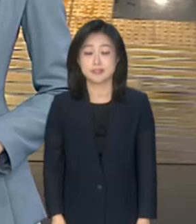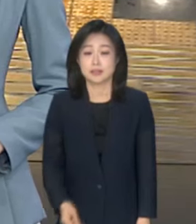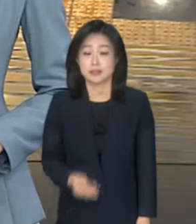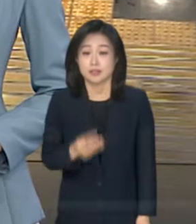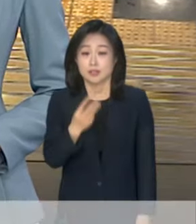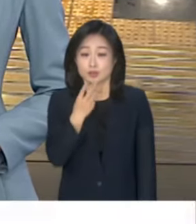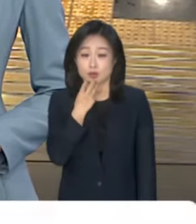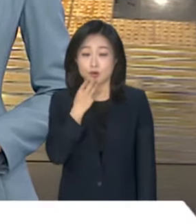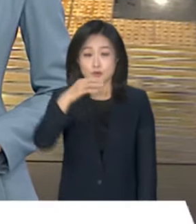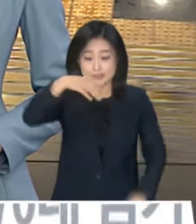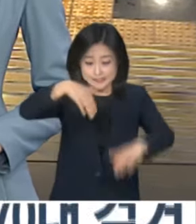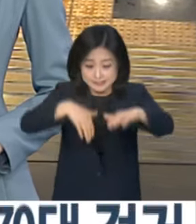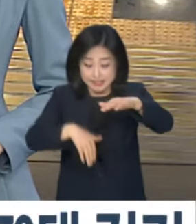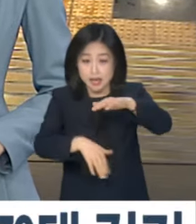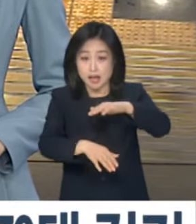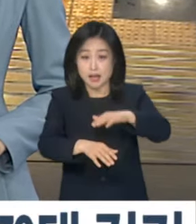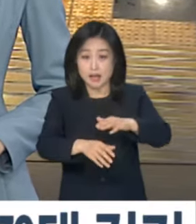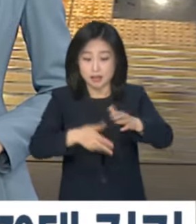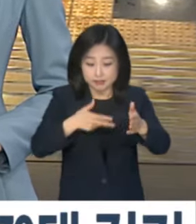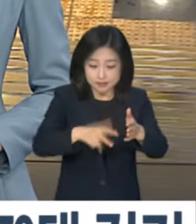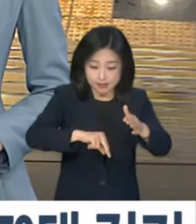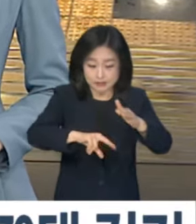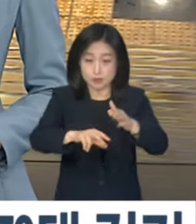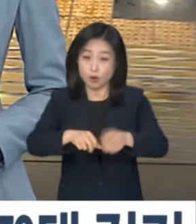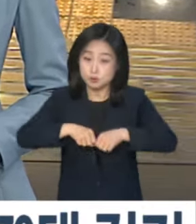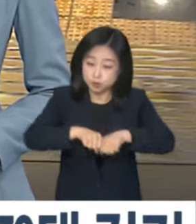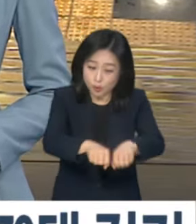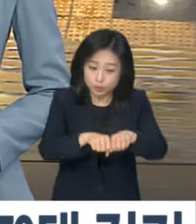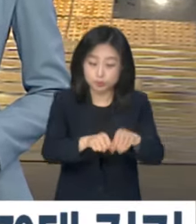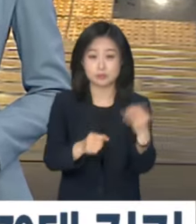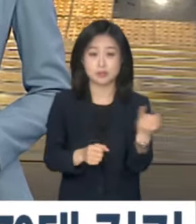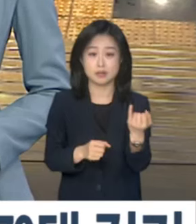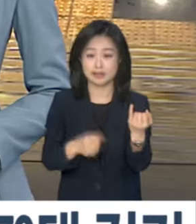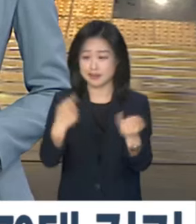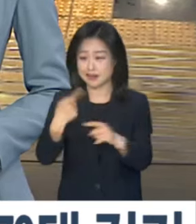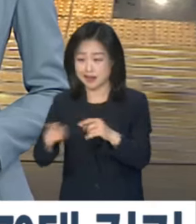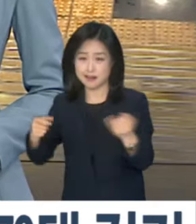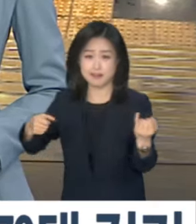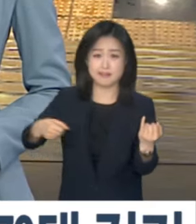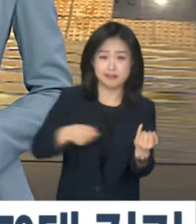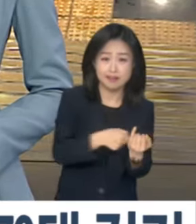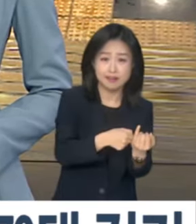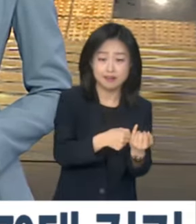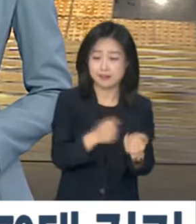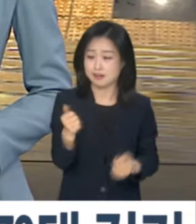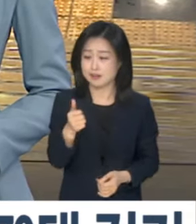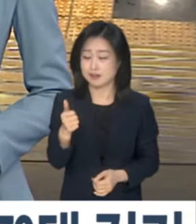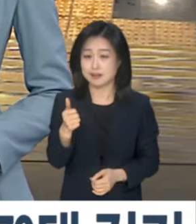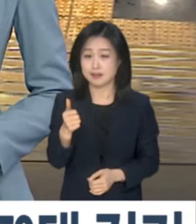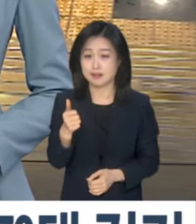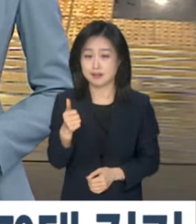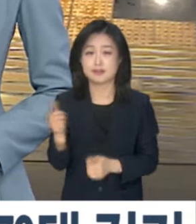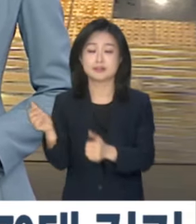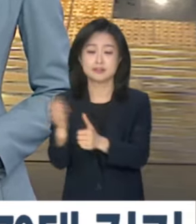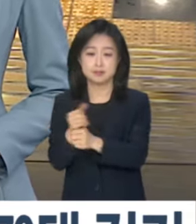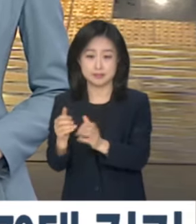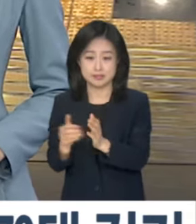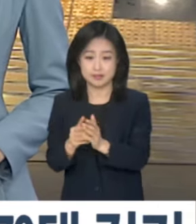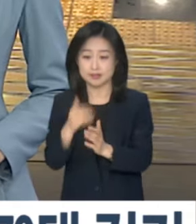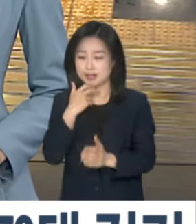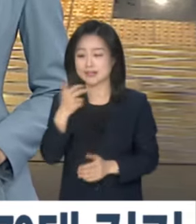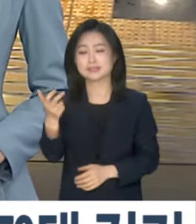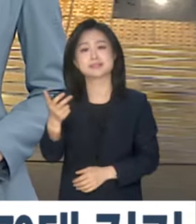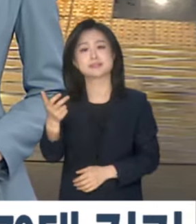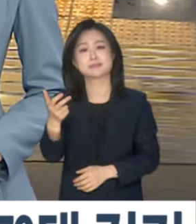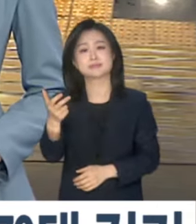서울 도심 지하 보도에서 일하던 여성 청소 노동자를 흉기로 살해한 70대 남성이 경찰에 붙잡혔습니다. 네, 이